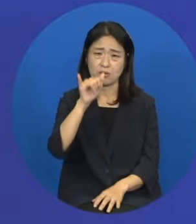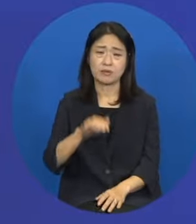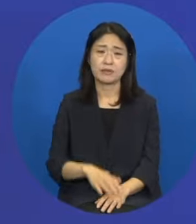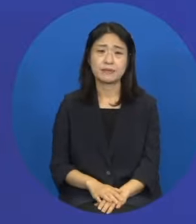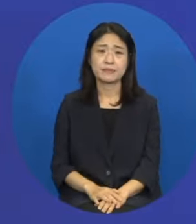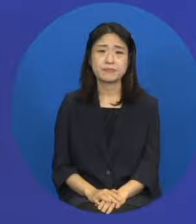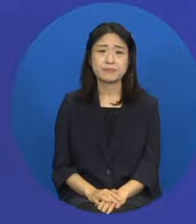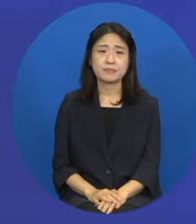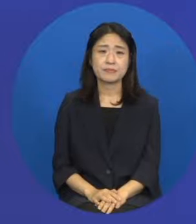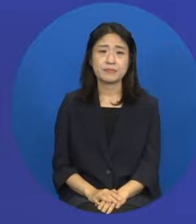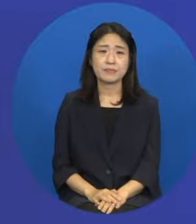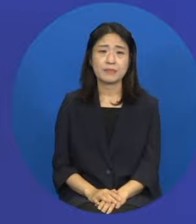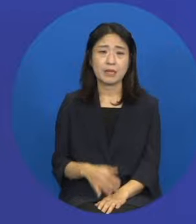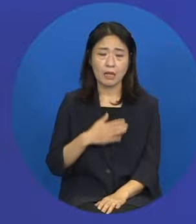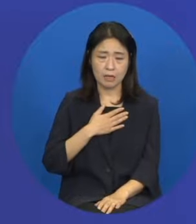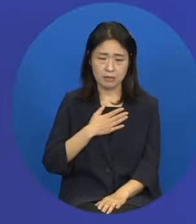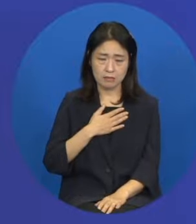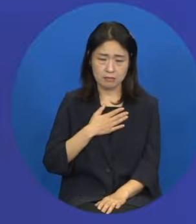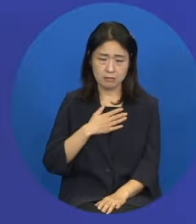믿음을 숨겨야 되나